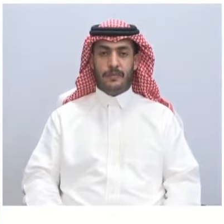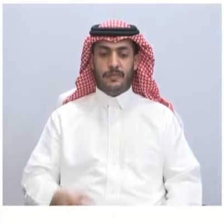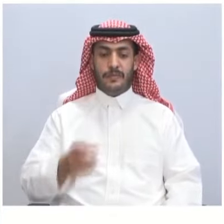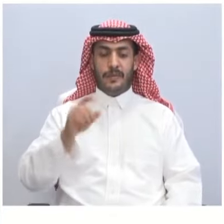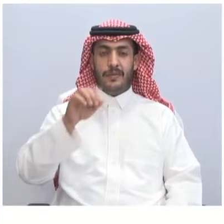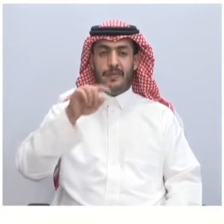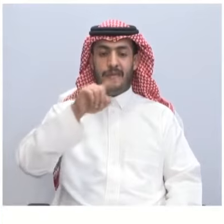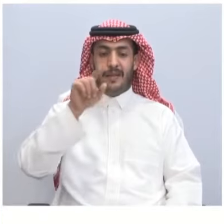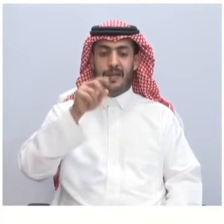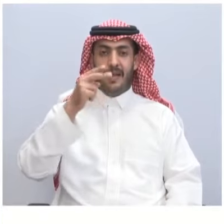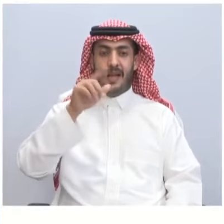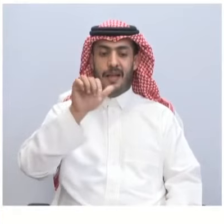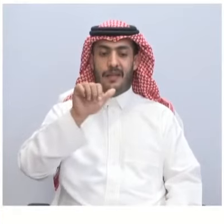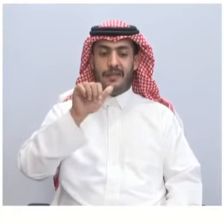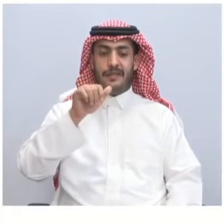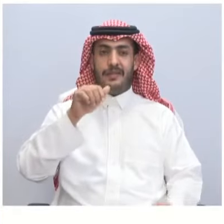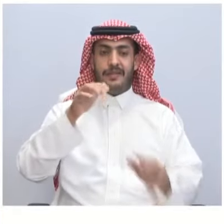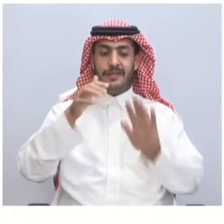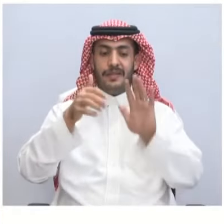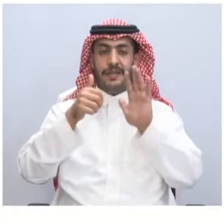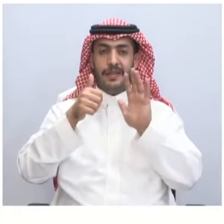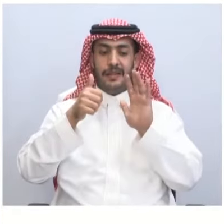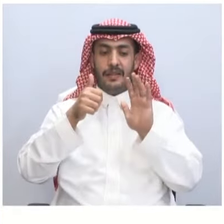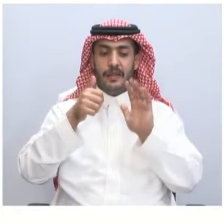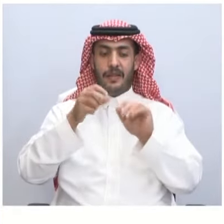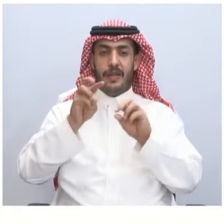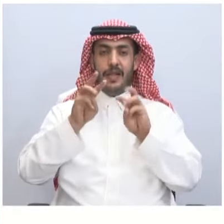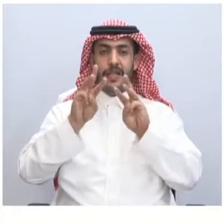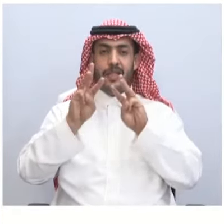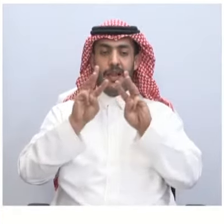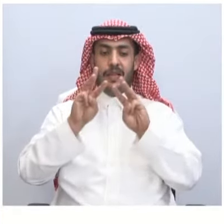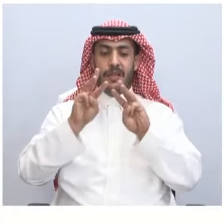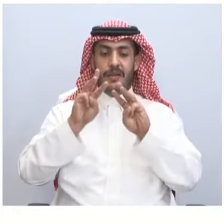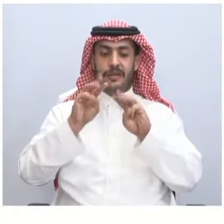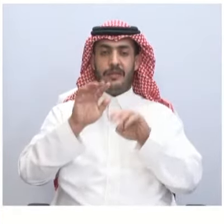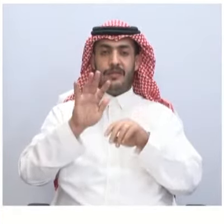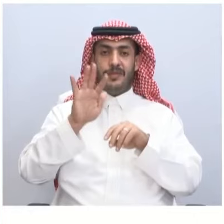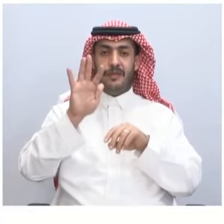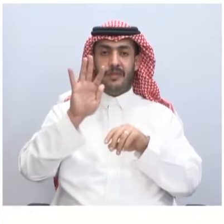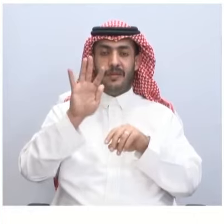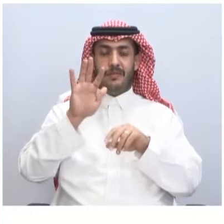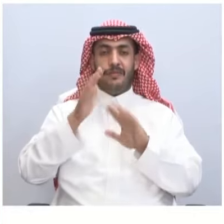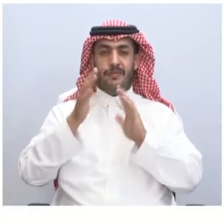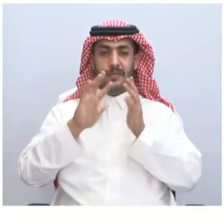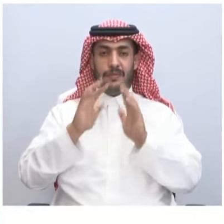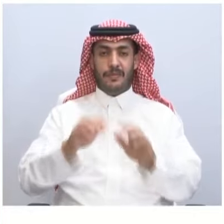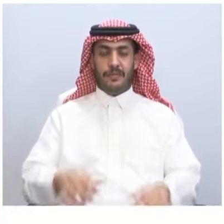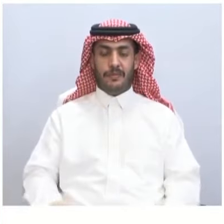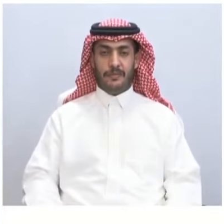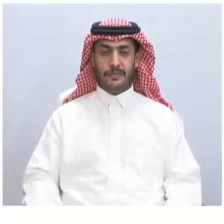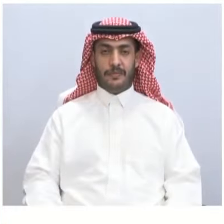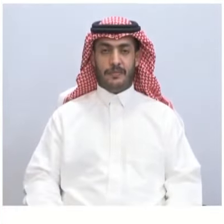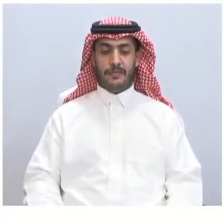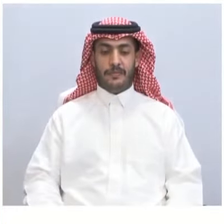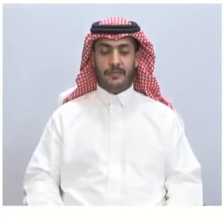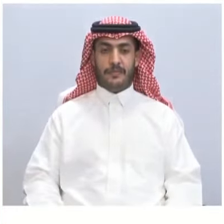دائرتي عرض 16 و33 شمالا تقريبا وتشغل